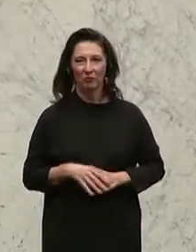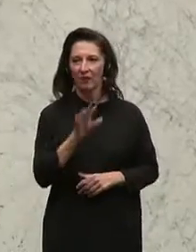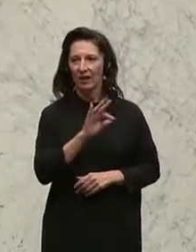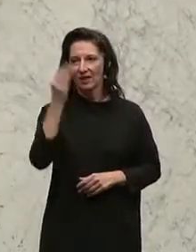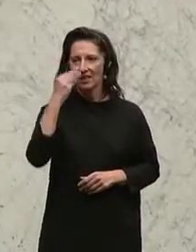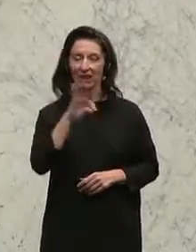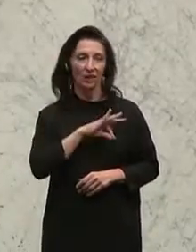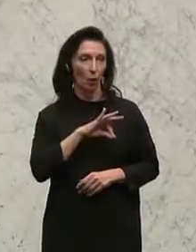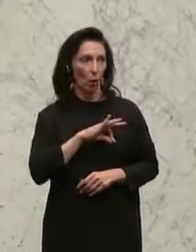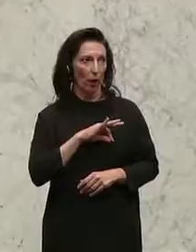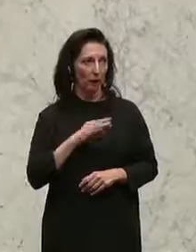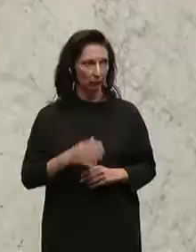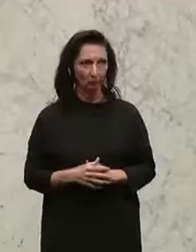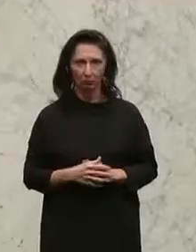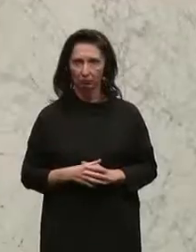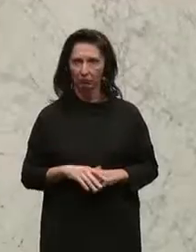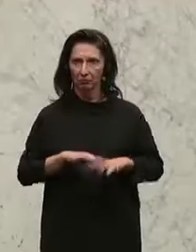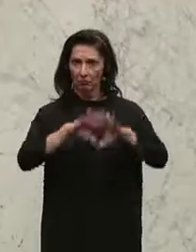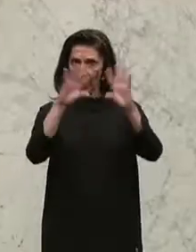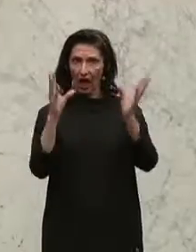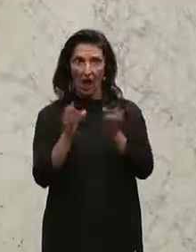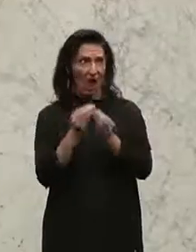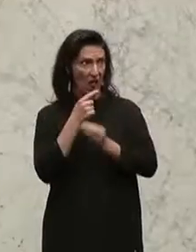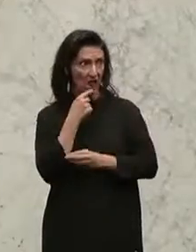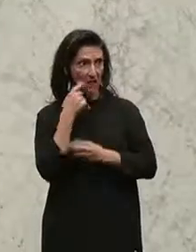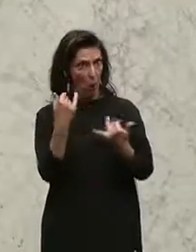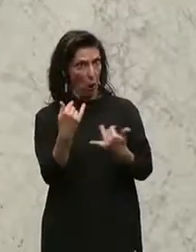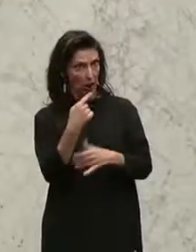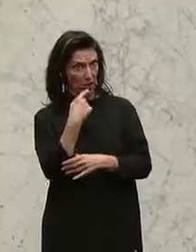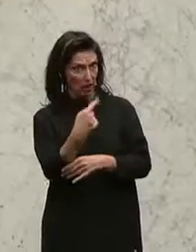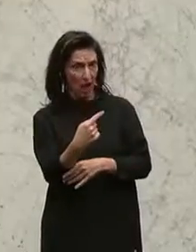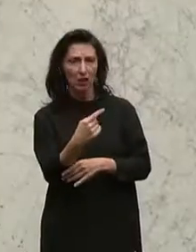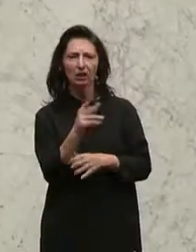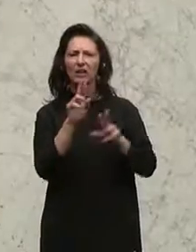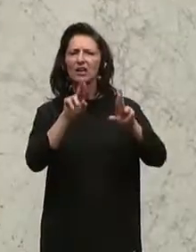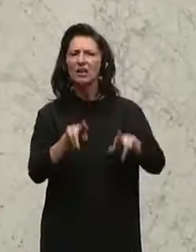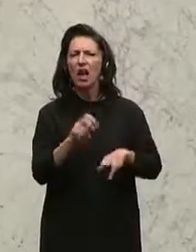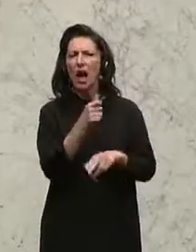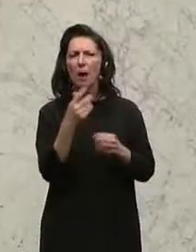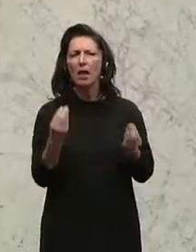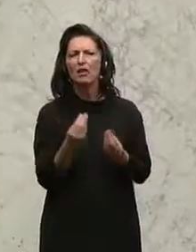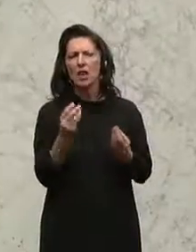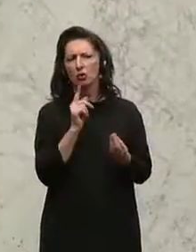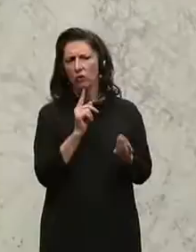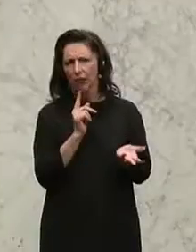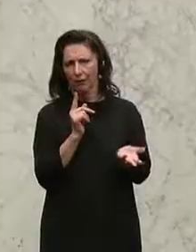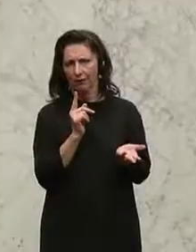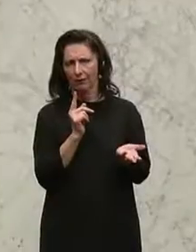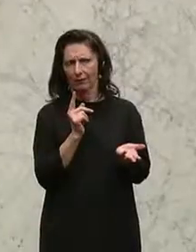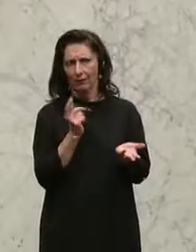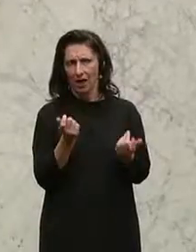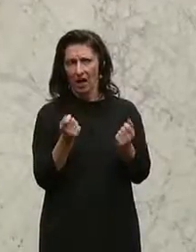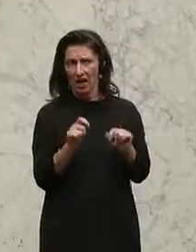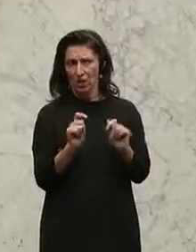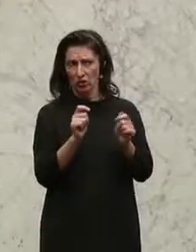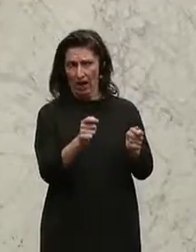Kolleginnen, ich glaube, dass alles, was gesagt worden ist, heute im Prinzip richtig ist. Einiges greift allerdings zu kurz. Unser Entschließungsantrag, den der Kollege